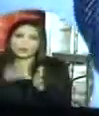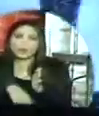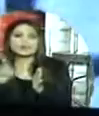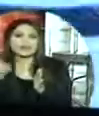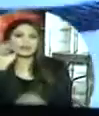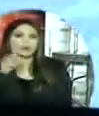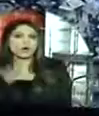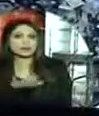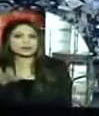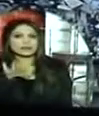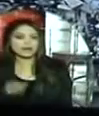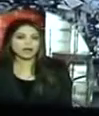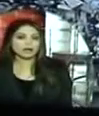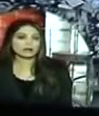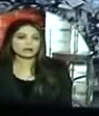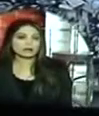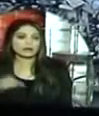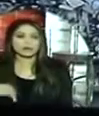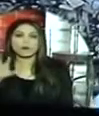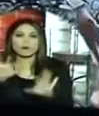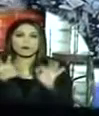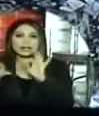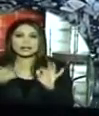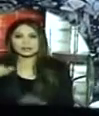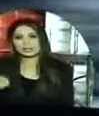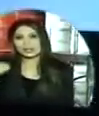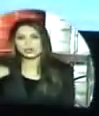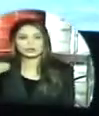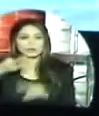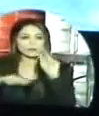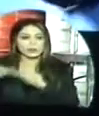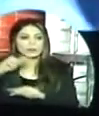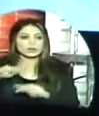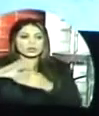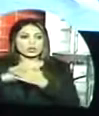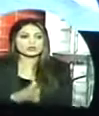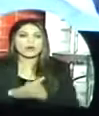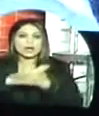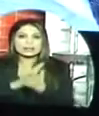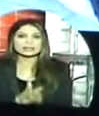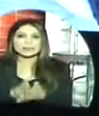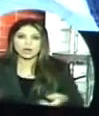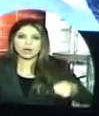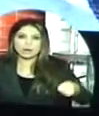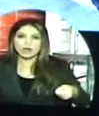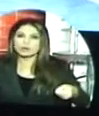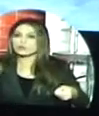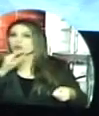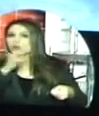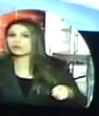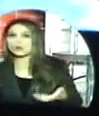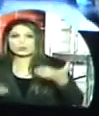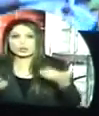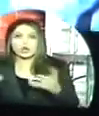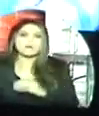לסביבה. כאן אנחנו ממיינים את השקיות, מטפלים בהם, דוחסים אותם לבעלות של קרוב ל-300 קילו, ואז מעבירים